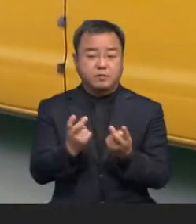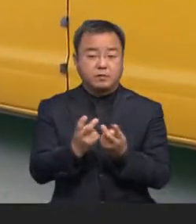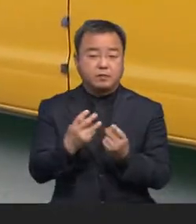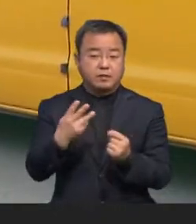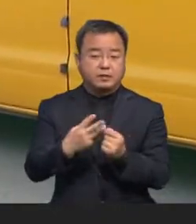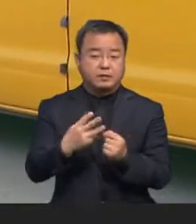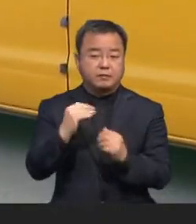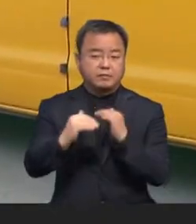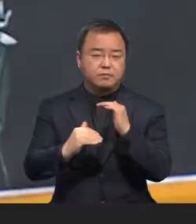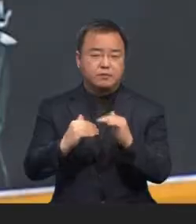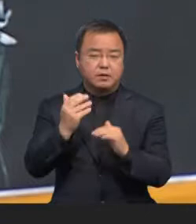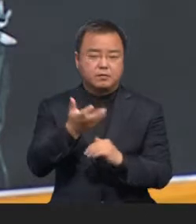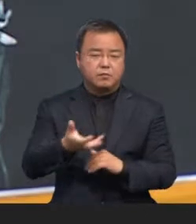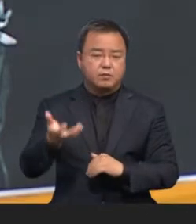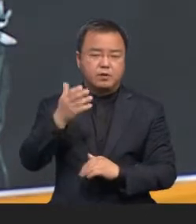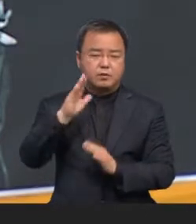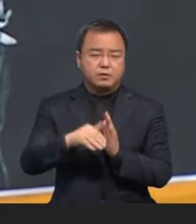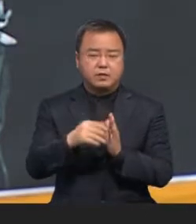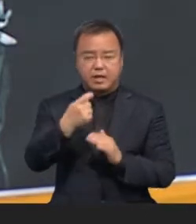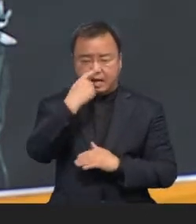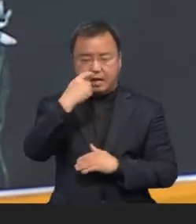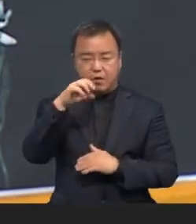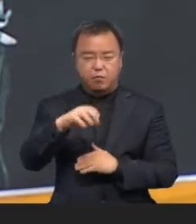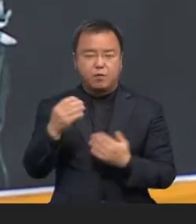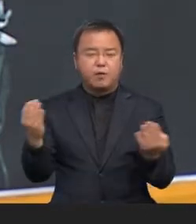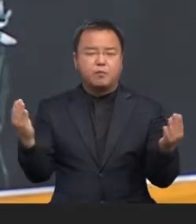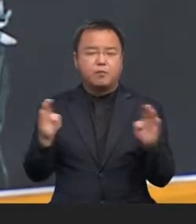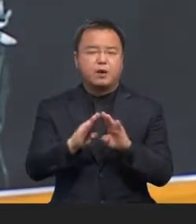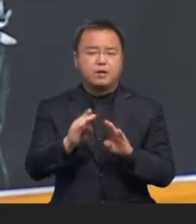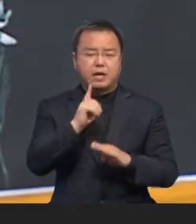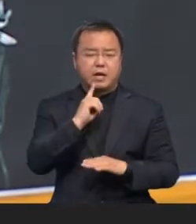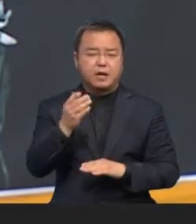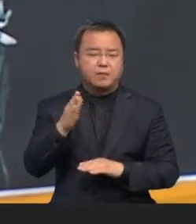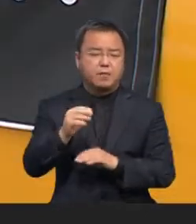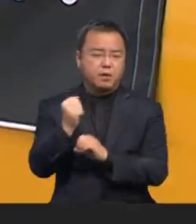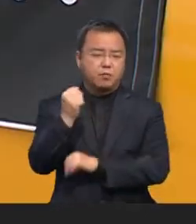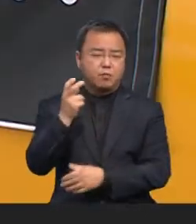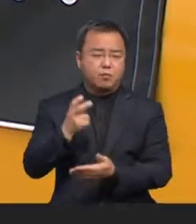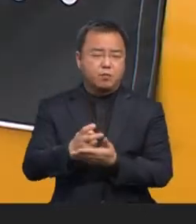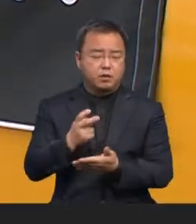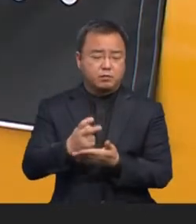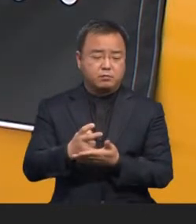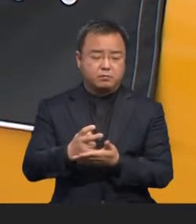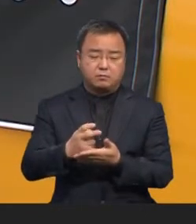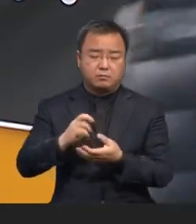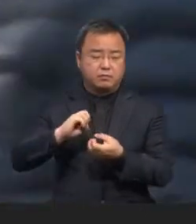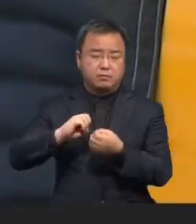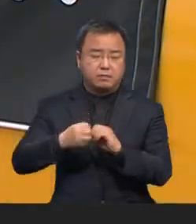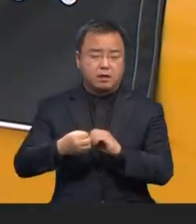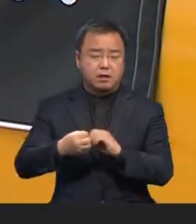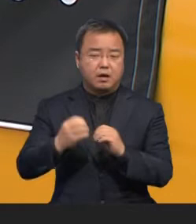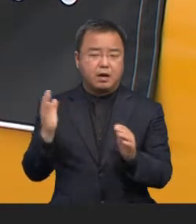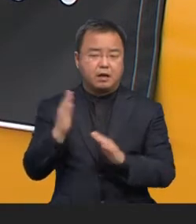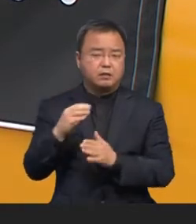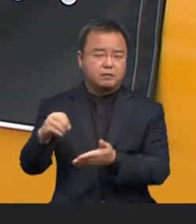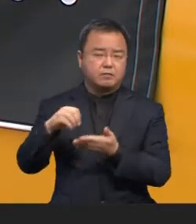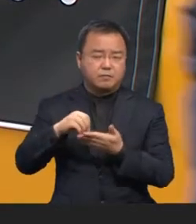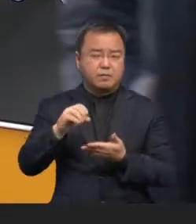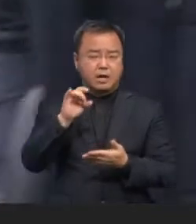3단계로 올라야 학원을 폐쇄하도록 되어 있는데 이 원칙을 뒤집고 학생을 아예 받지 못하게 한 건 부당하다는